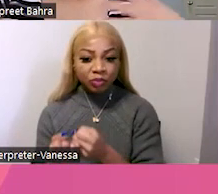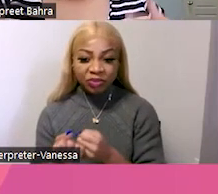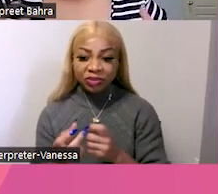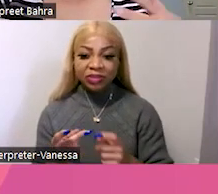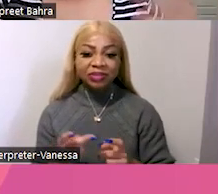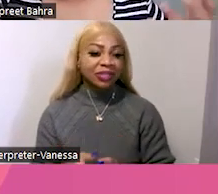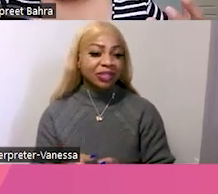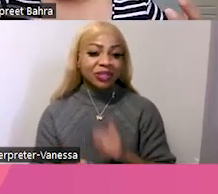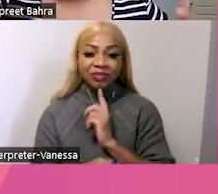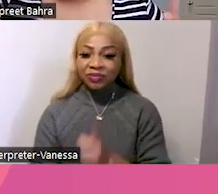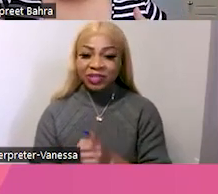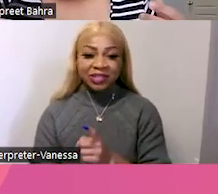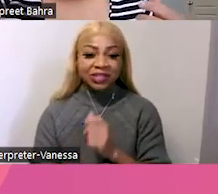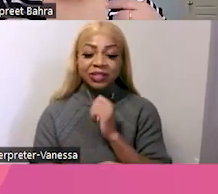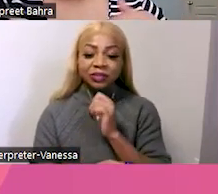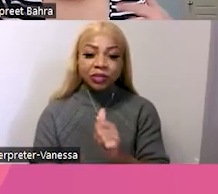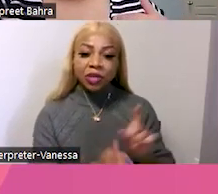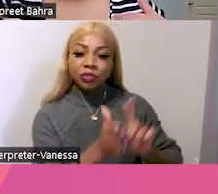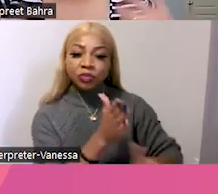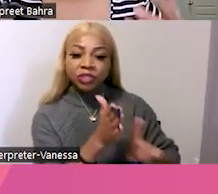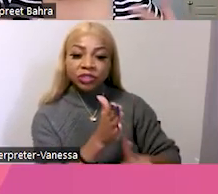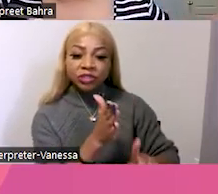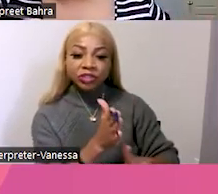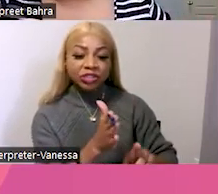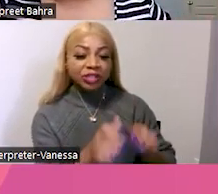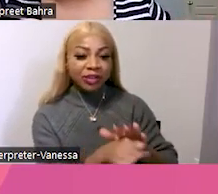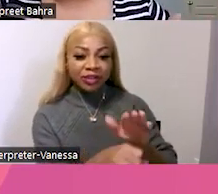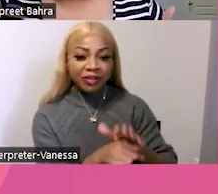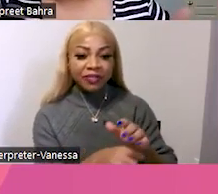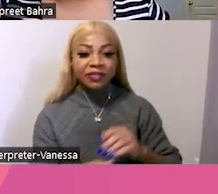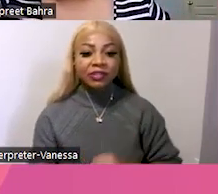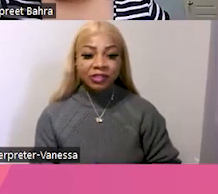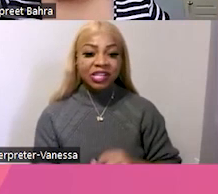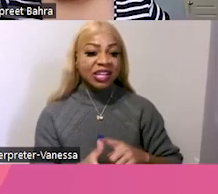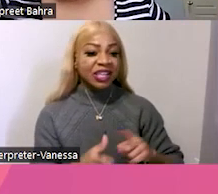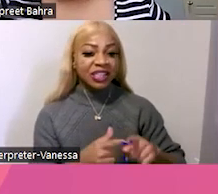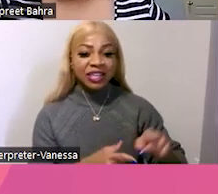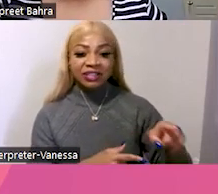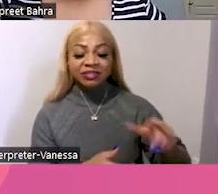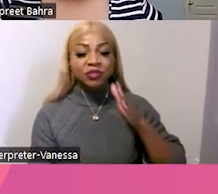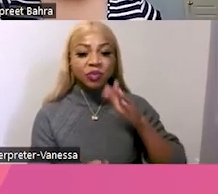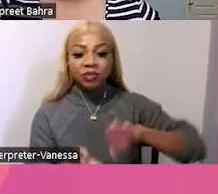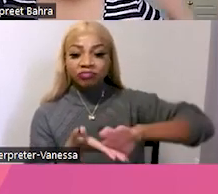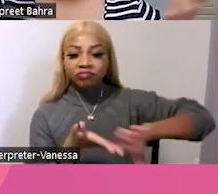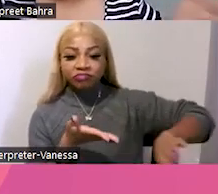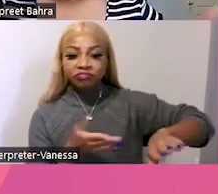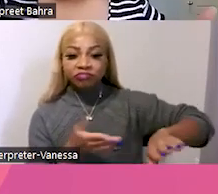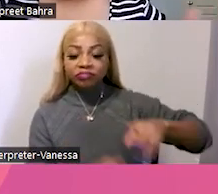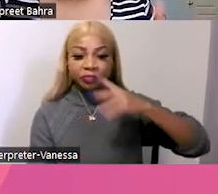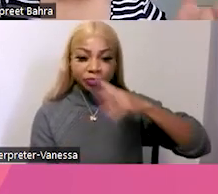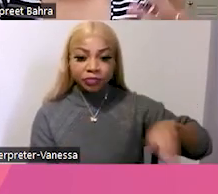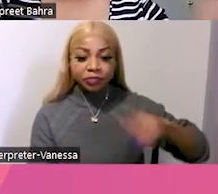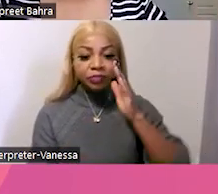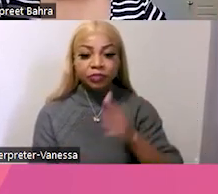Et au bout du compte, ce n'est pas exploré dans le cas de la corpulence, où les liens avec la corpulence sont